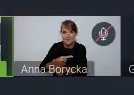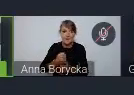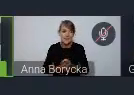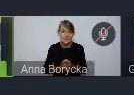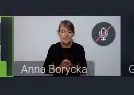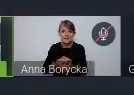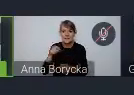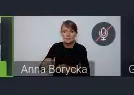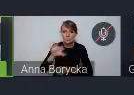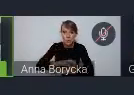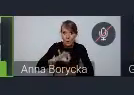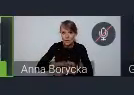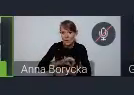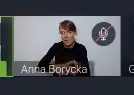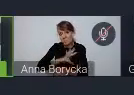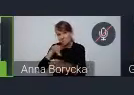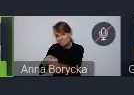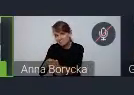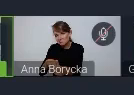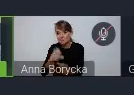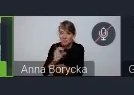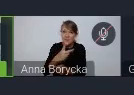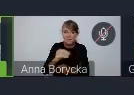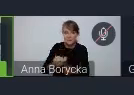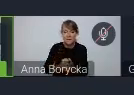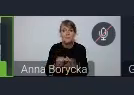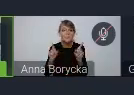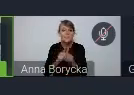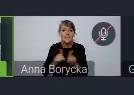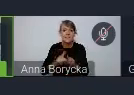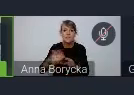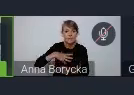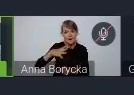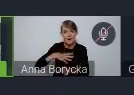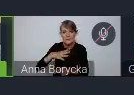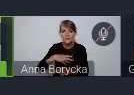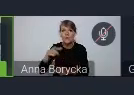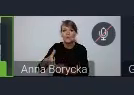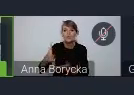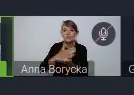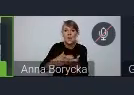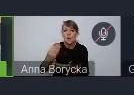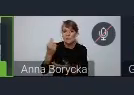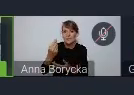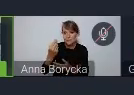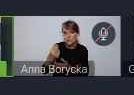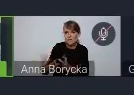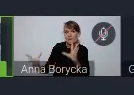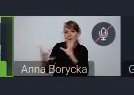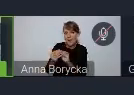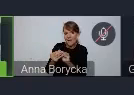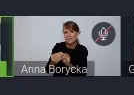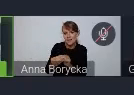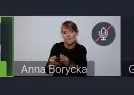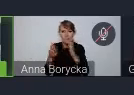czy do danego projektu przystępujemy. Warto też włączyć pion finansowy na etapie przygotowania wniosku o